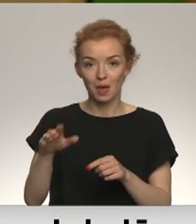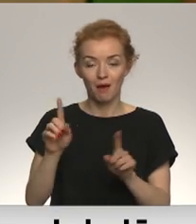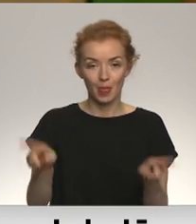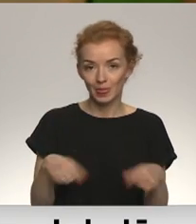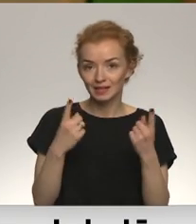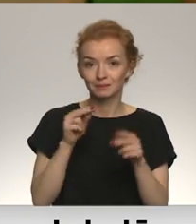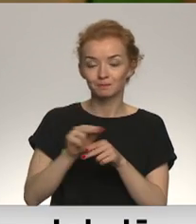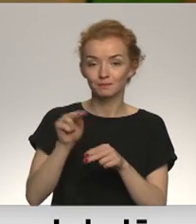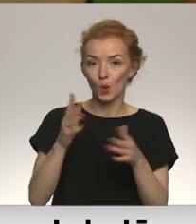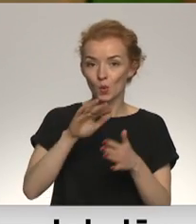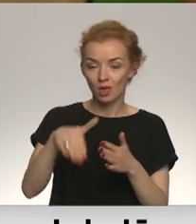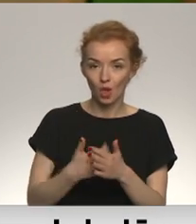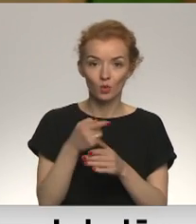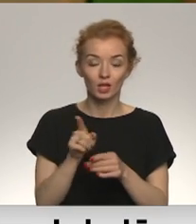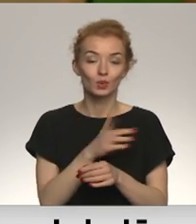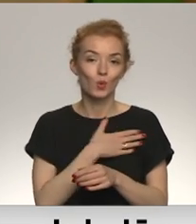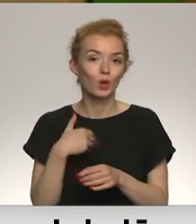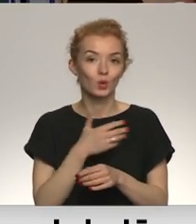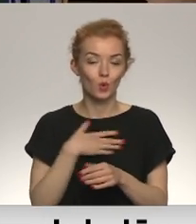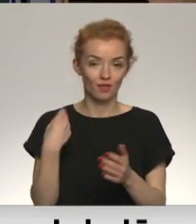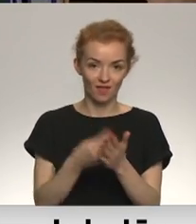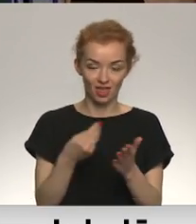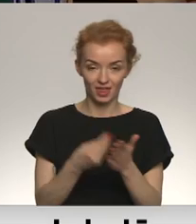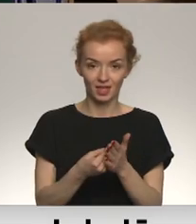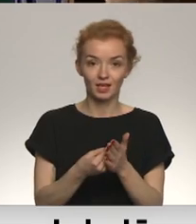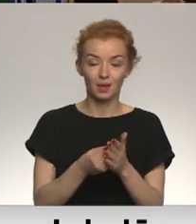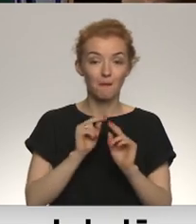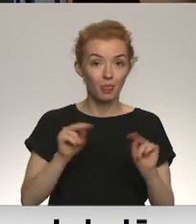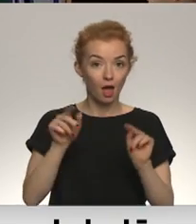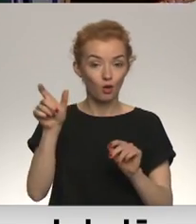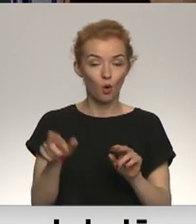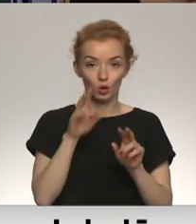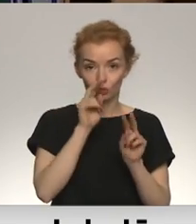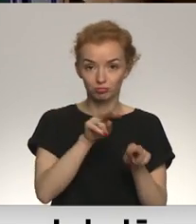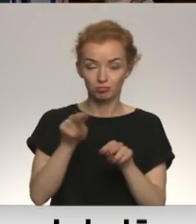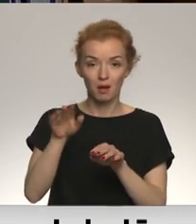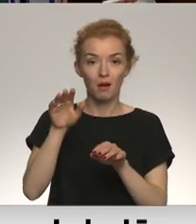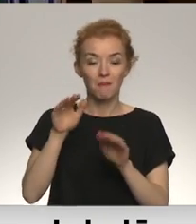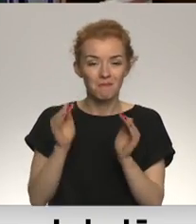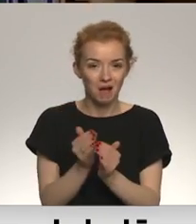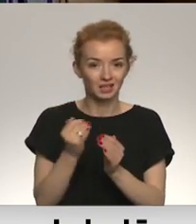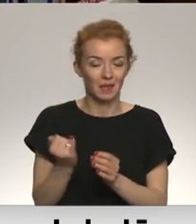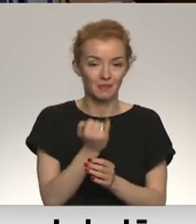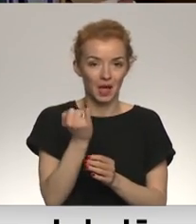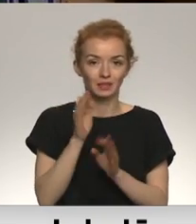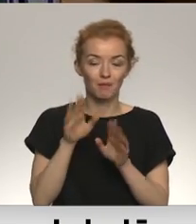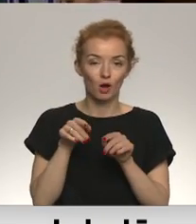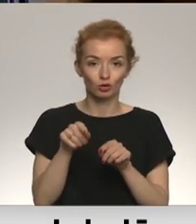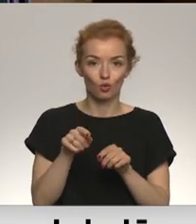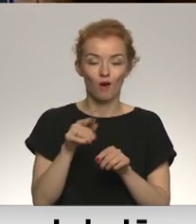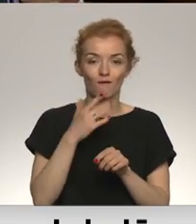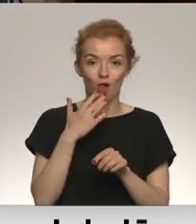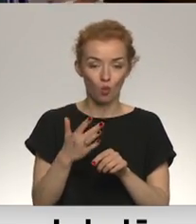ko jaunu. Nu, manuprot, tas ir ļoti, ļoti vērtīgi. Pedagogi novērojuši, ka mazo interesi par latgaliešu rakstu valodas apguvi